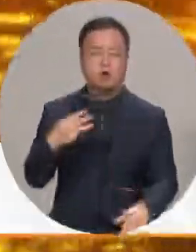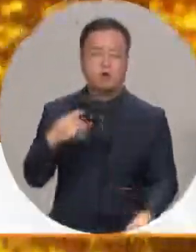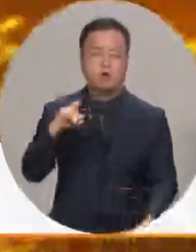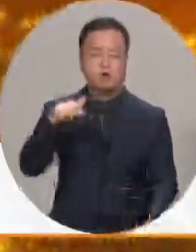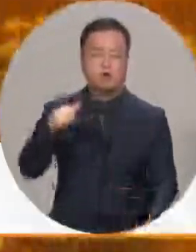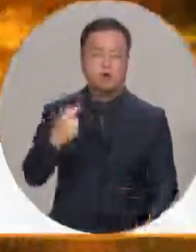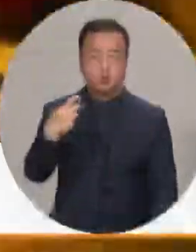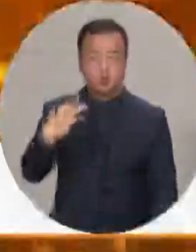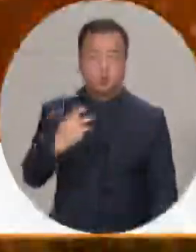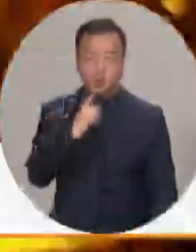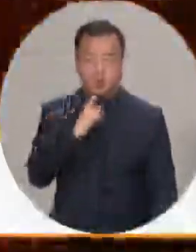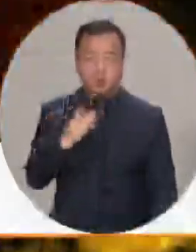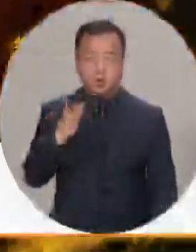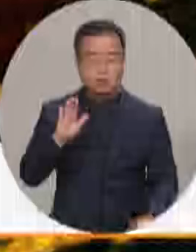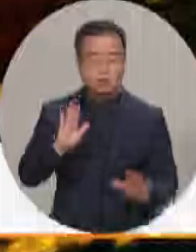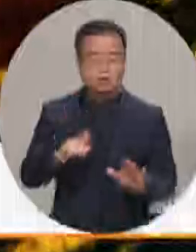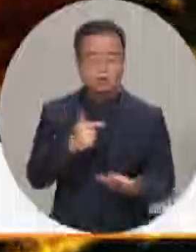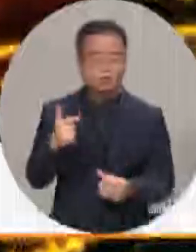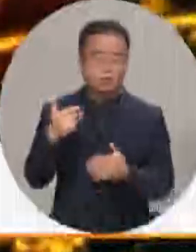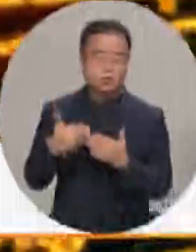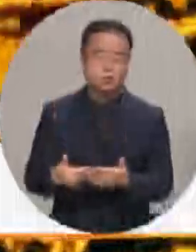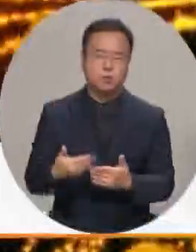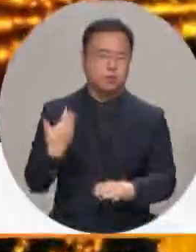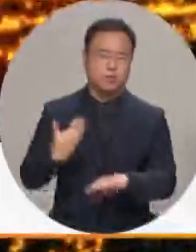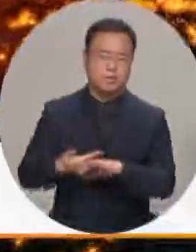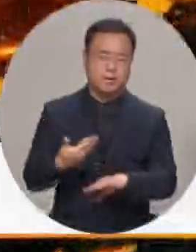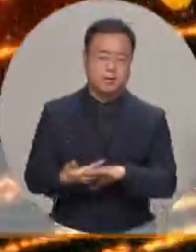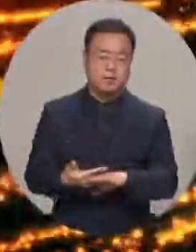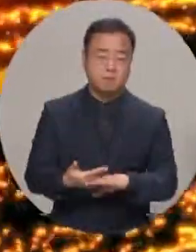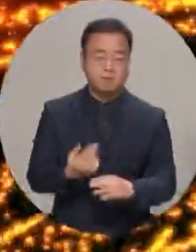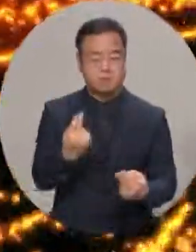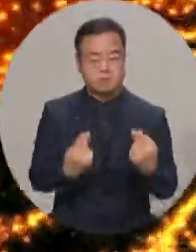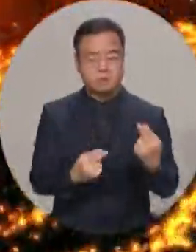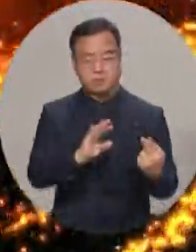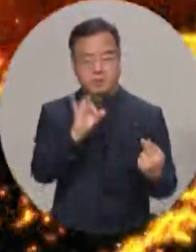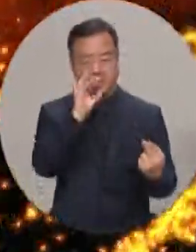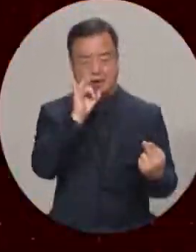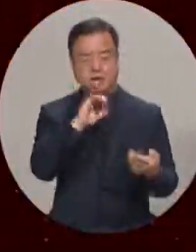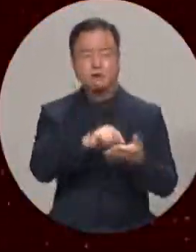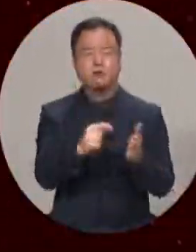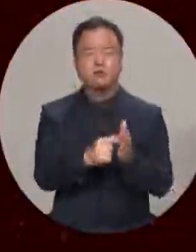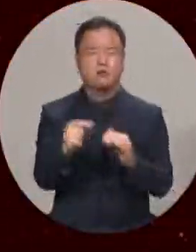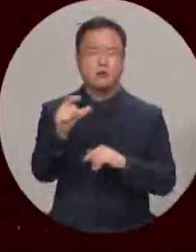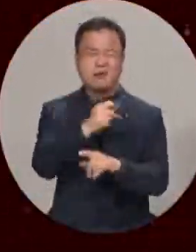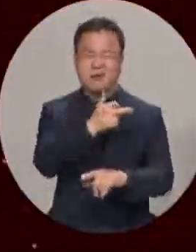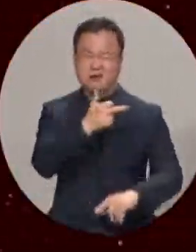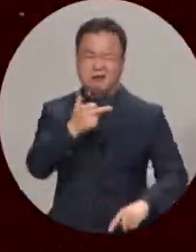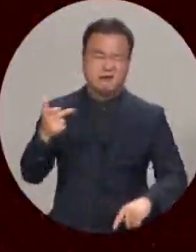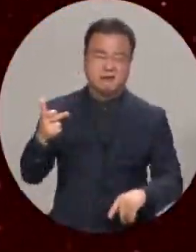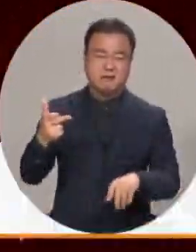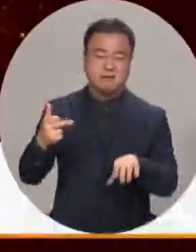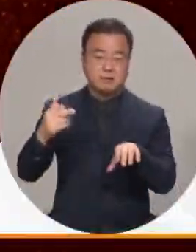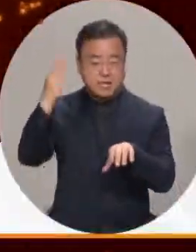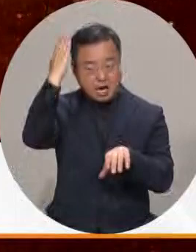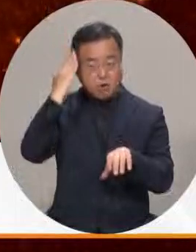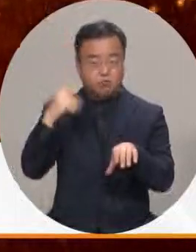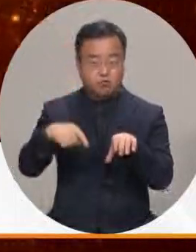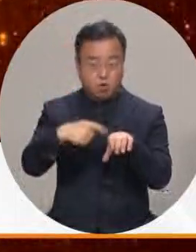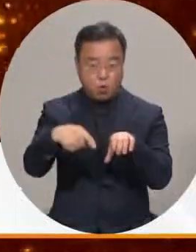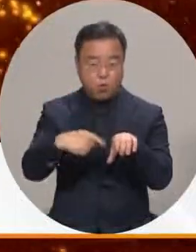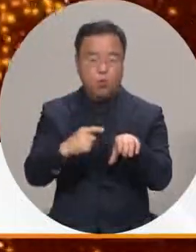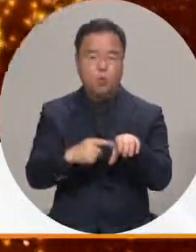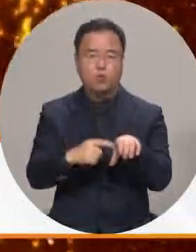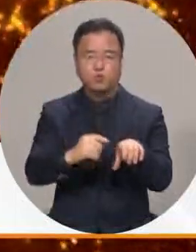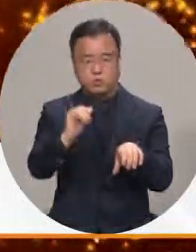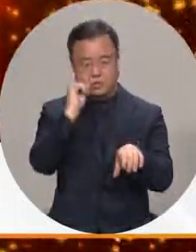블랙홀은 이것과 다릅니다 어 이와는 비교할 수 없을 정도로 매우 큰 블랙홀이 우주에 우리 우주에는 존재하고 있는데요